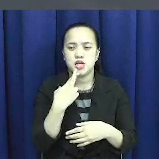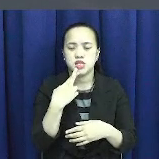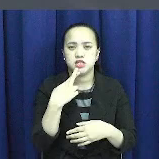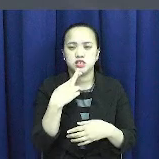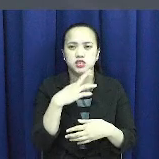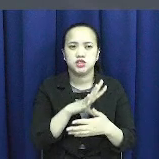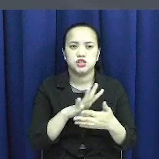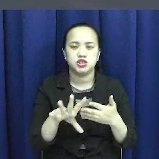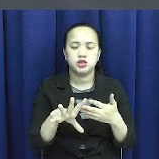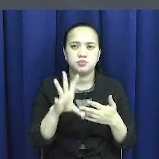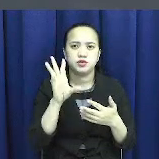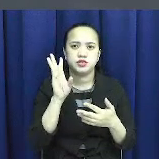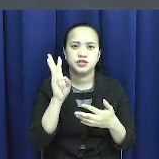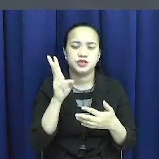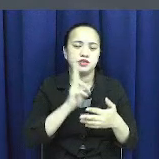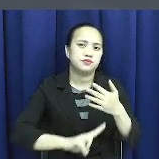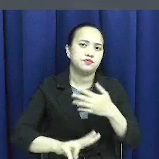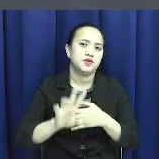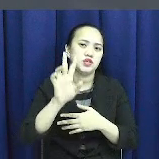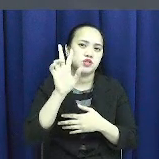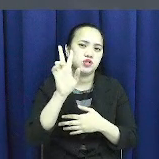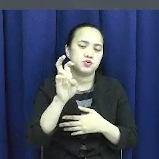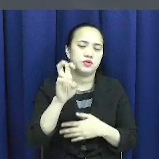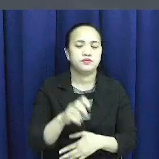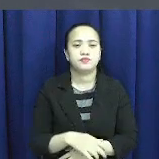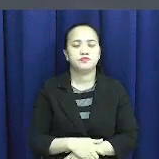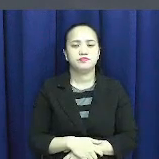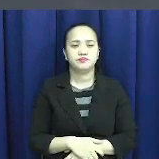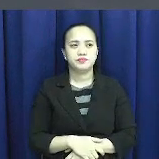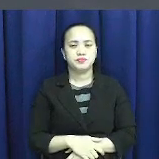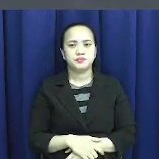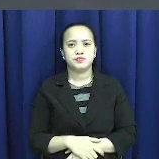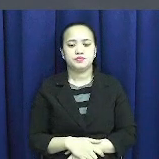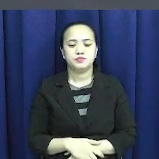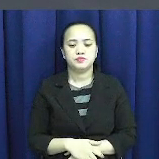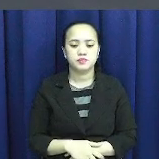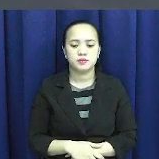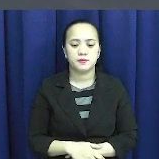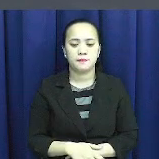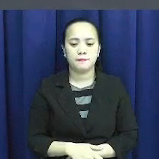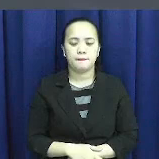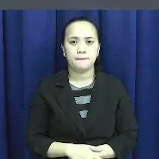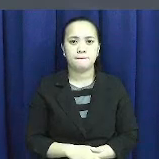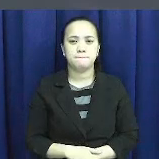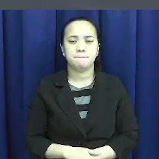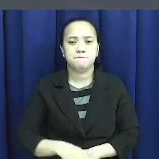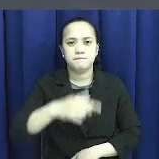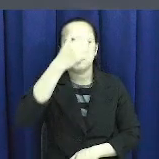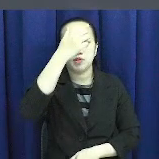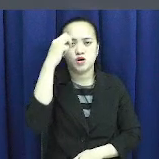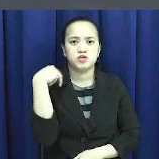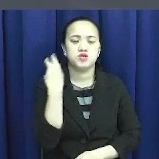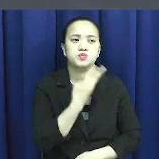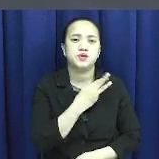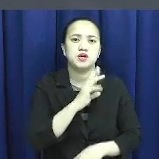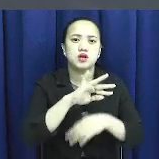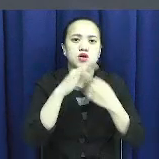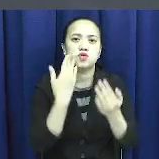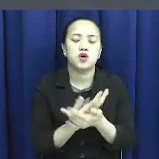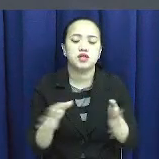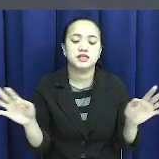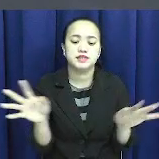is no difference between a Jew and a Gentile or a Greek, sapagkat lahat tayo ay pantay-pantay. Okay,